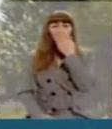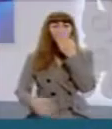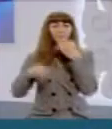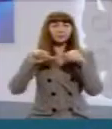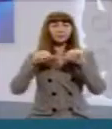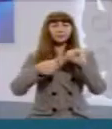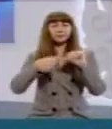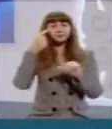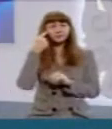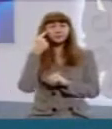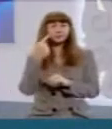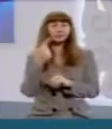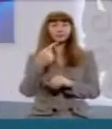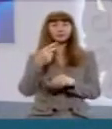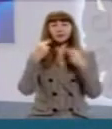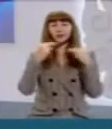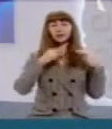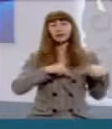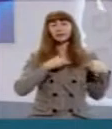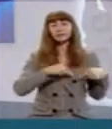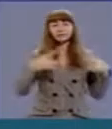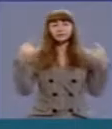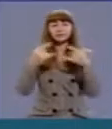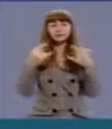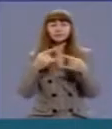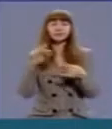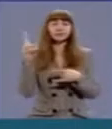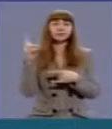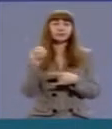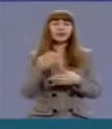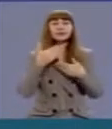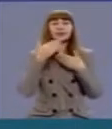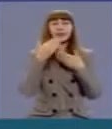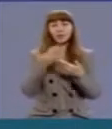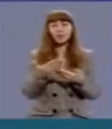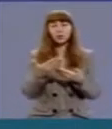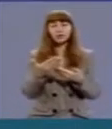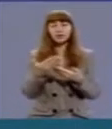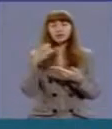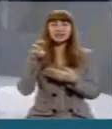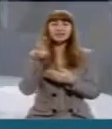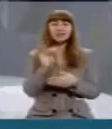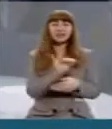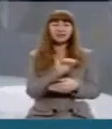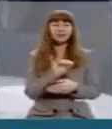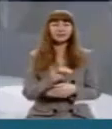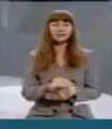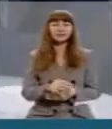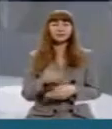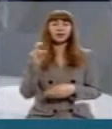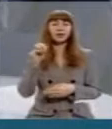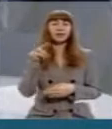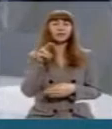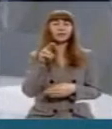жүргізіледі. Бақтан үкіметтік емес ұйымдармен халықтан түсетін сұраныс пен өтініштерге уақытылы жауап беріледі. Сонымен бірге мемлекеттік